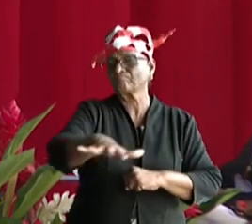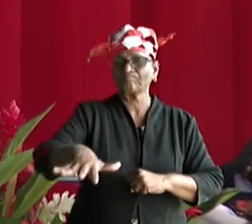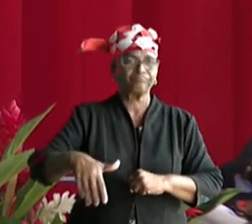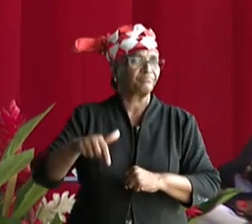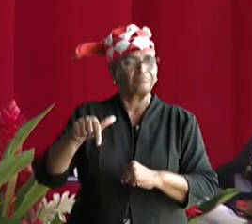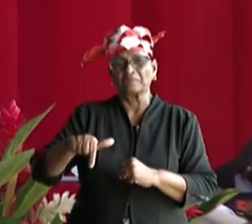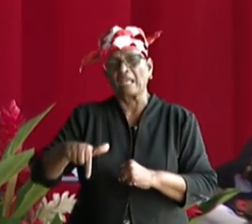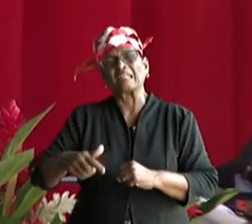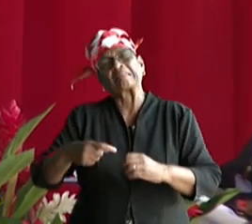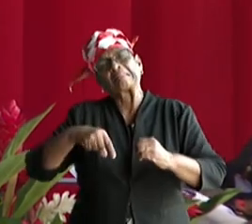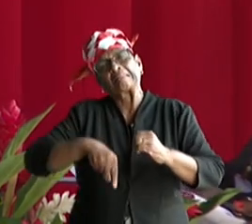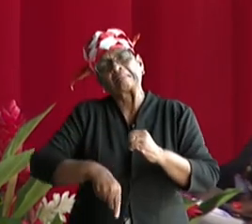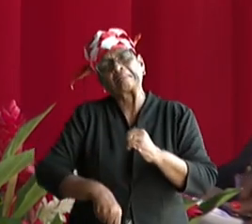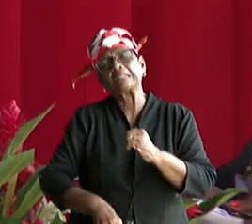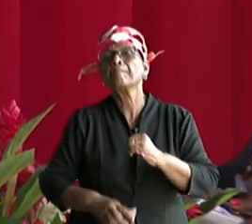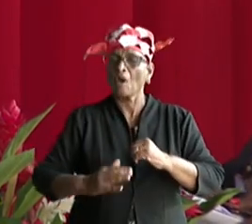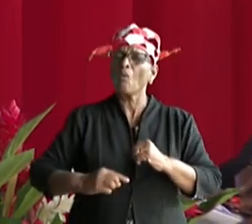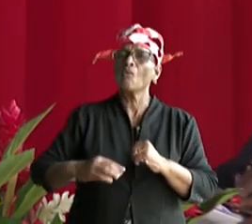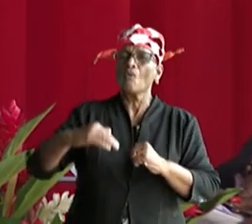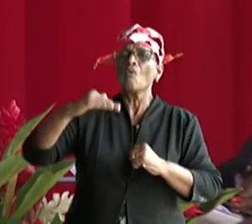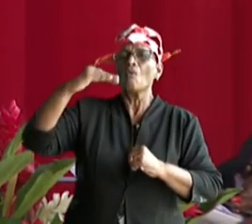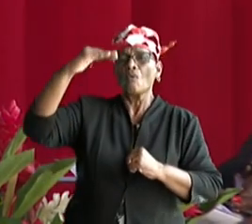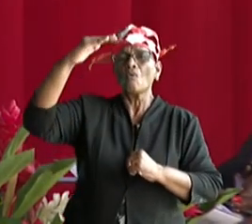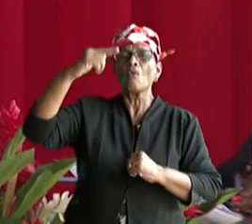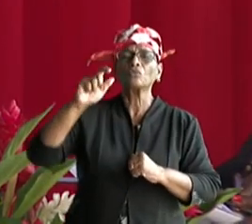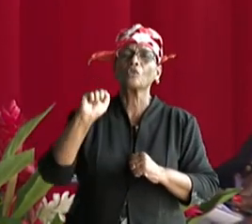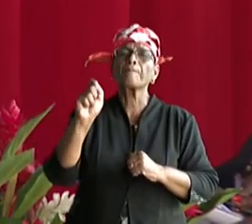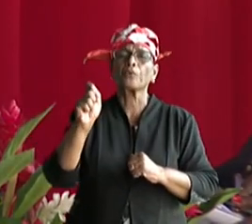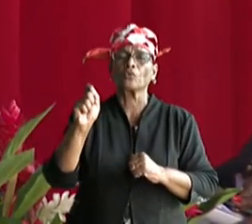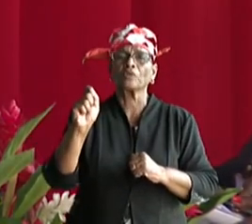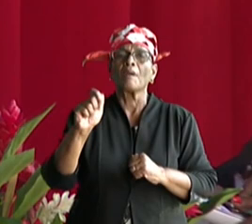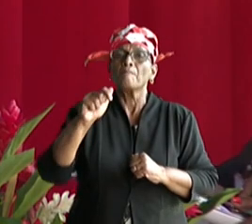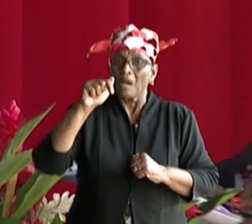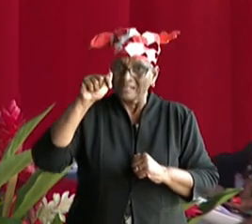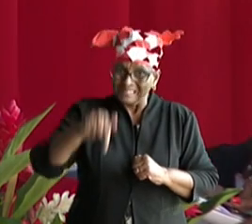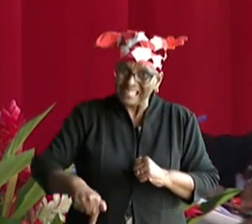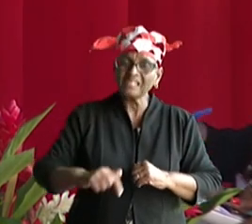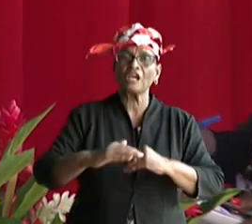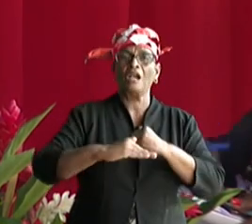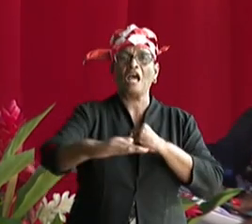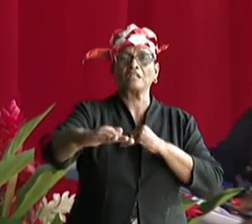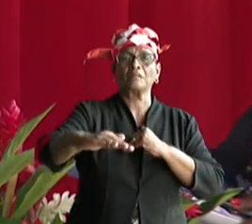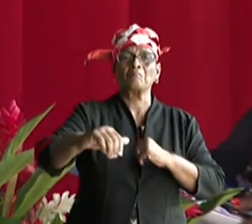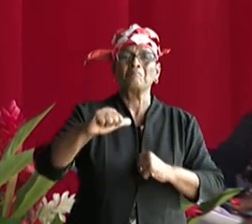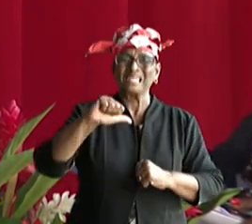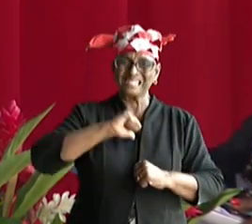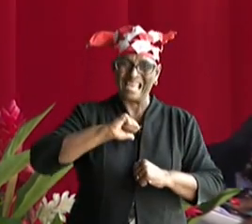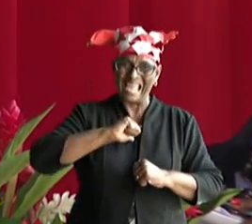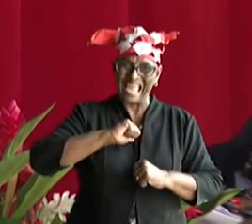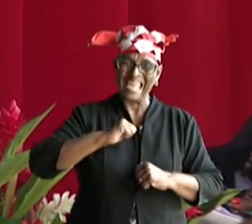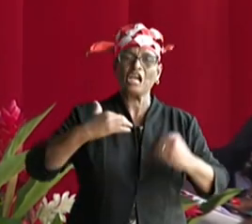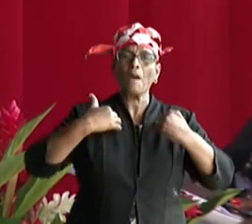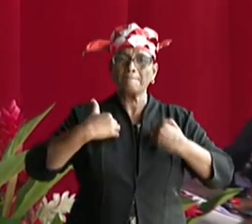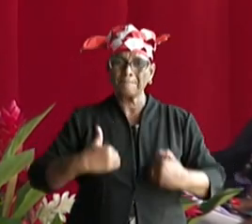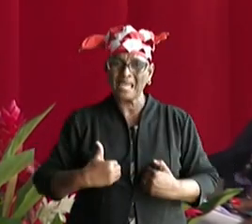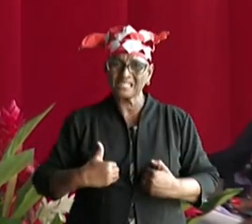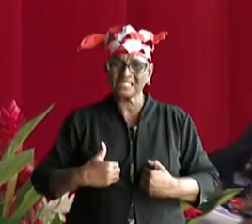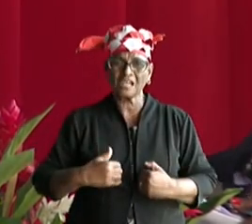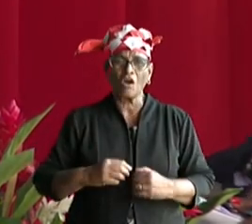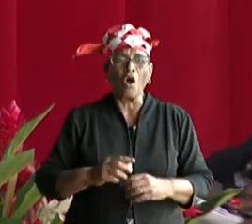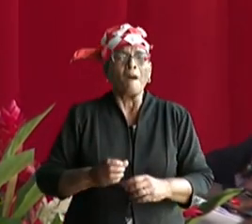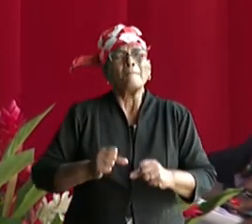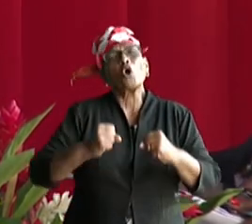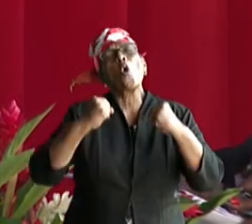hoogtepunten en dieptepunten. Maar steeds weer heeft dit land met zijn volk soms wel op